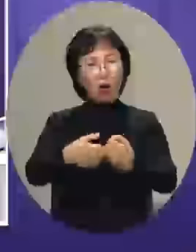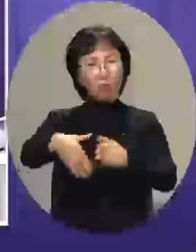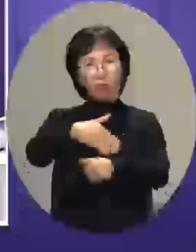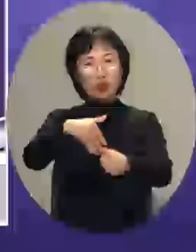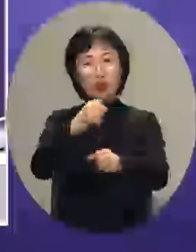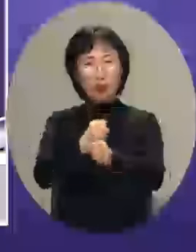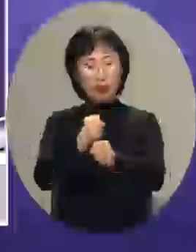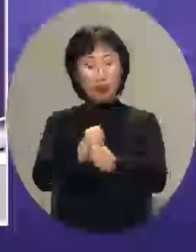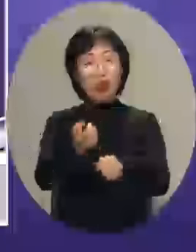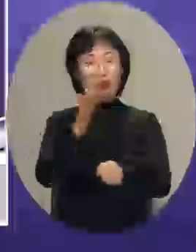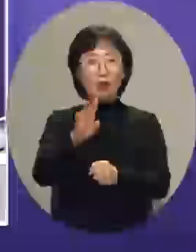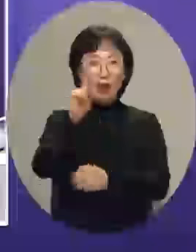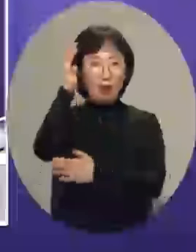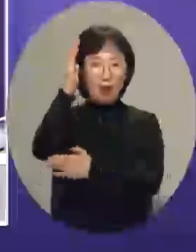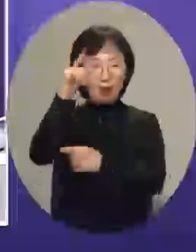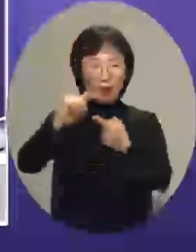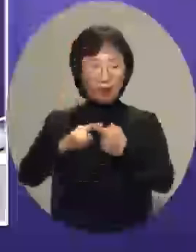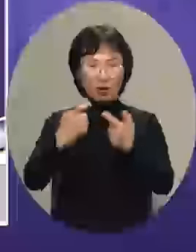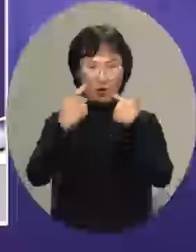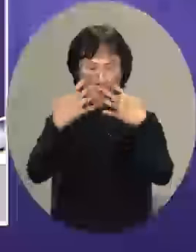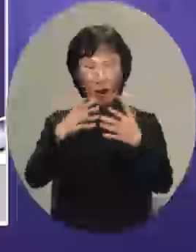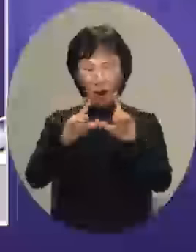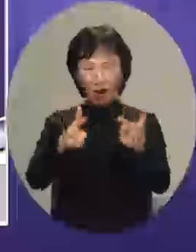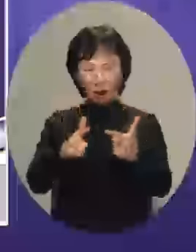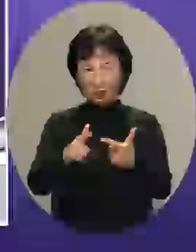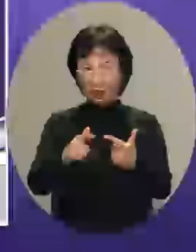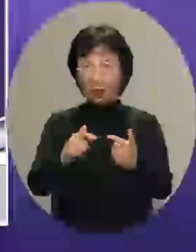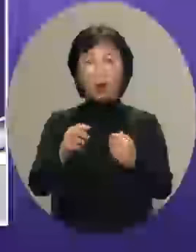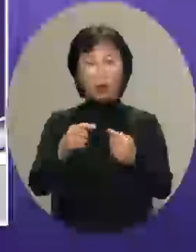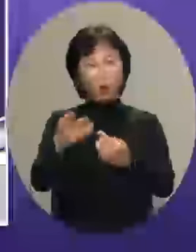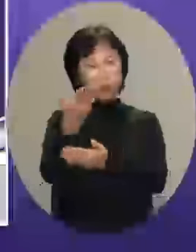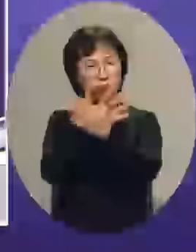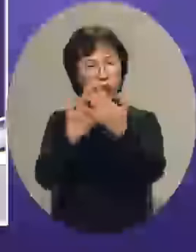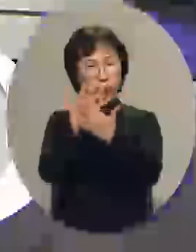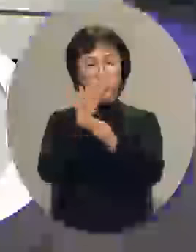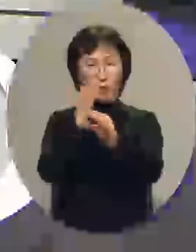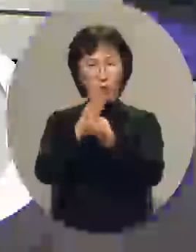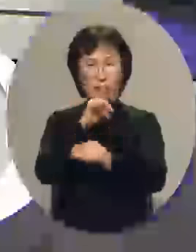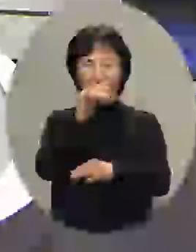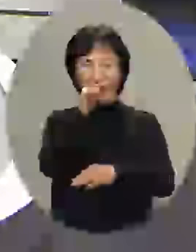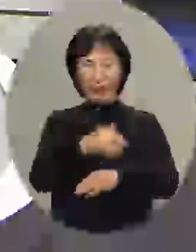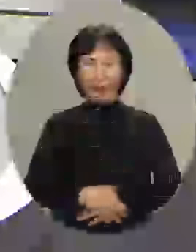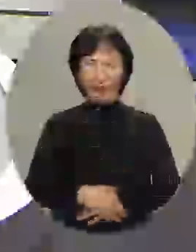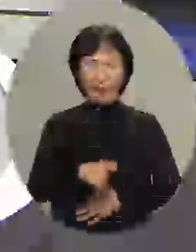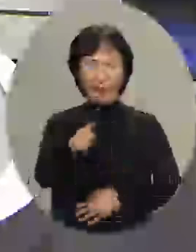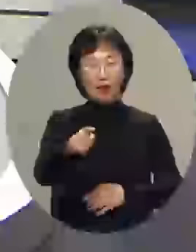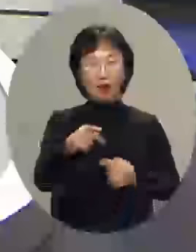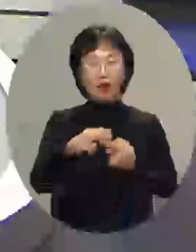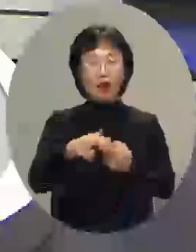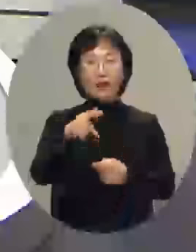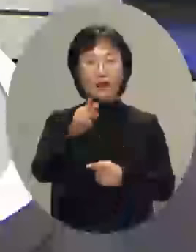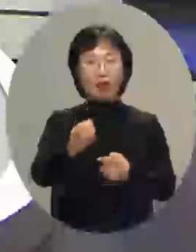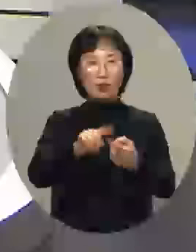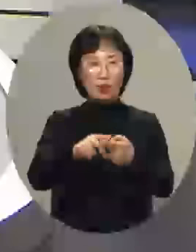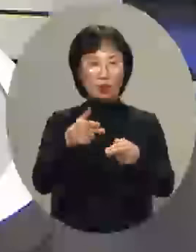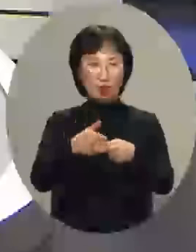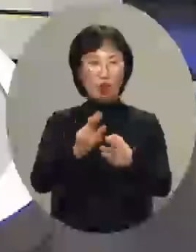투명하지를 않아요. 네, 그런 내용에 대해서 전혀 문제없다고만 얘기하거든요. 네, 정운천 후보의 주도권 토론 여기서